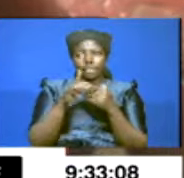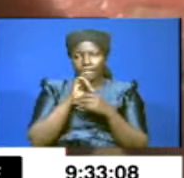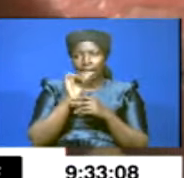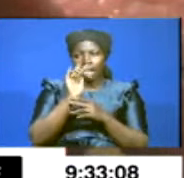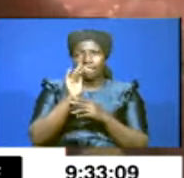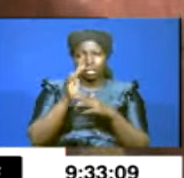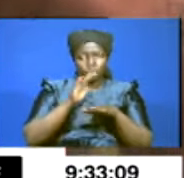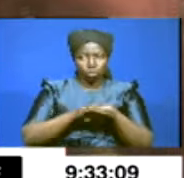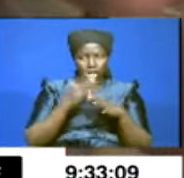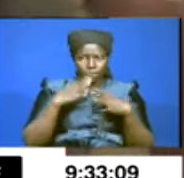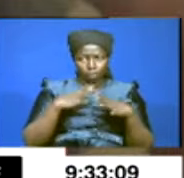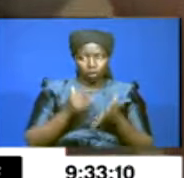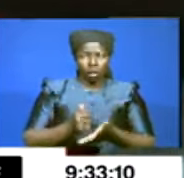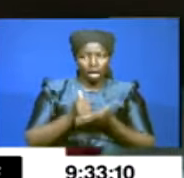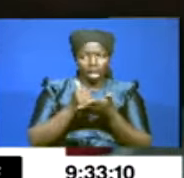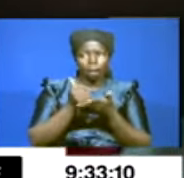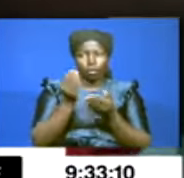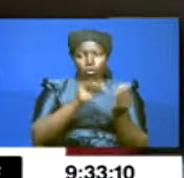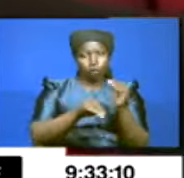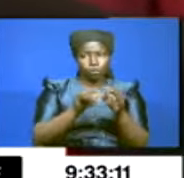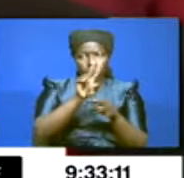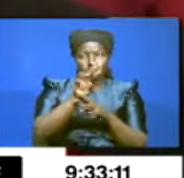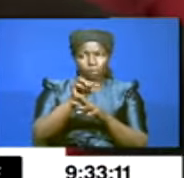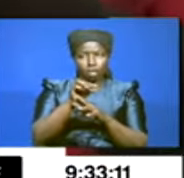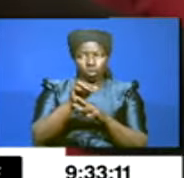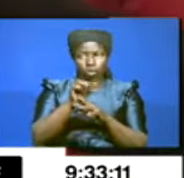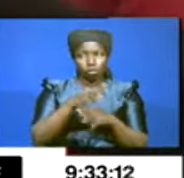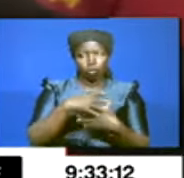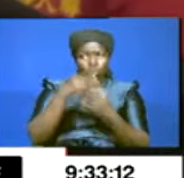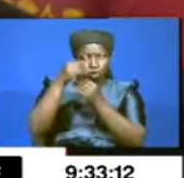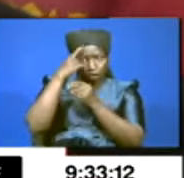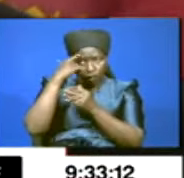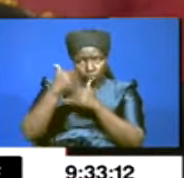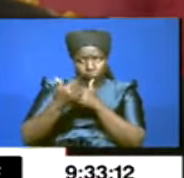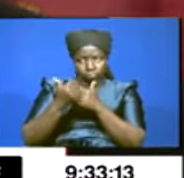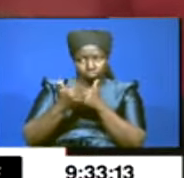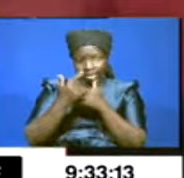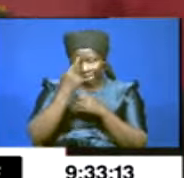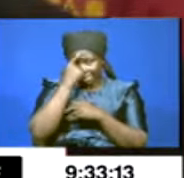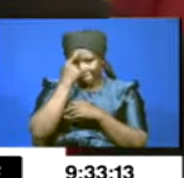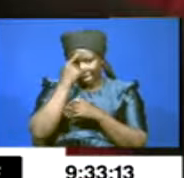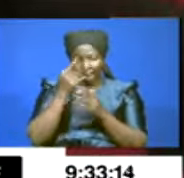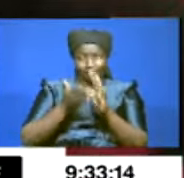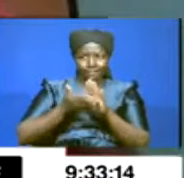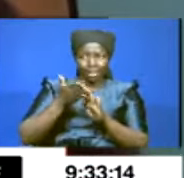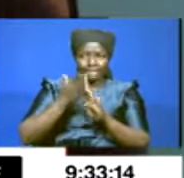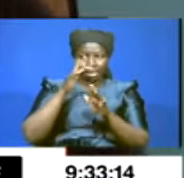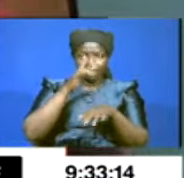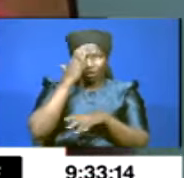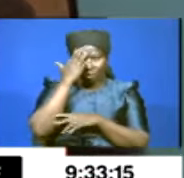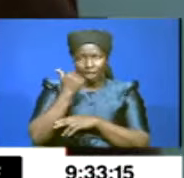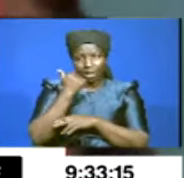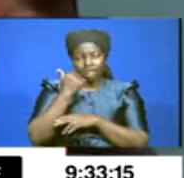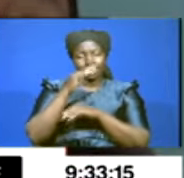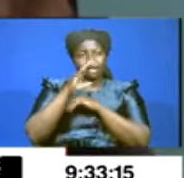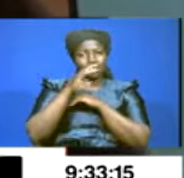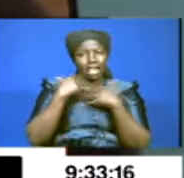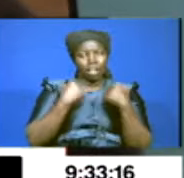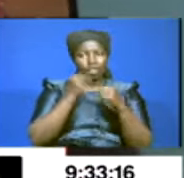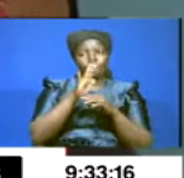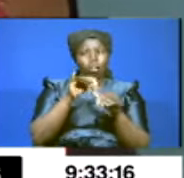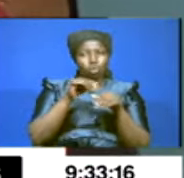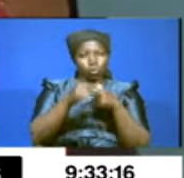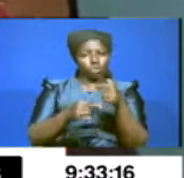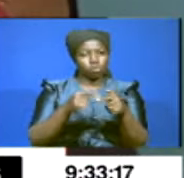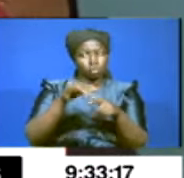million shillings to undergo surgery in India as soon as possible as his health has continued to deteriorate. Kwa sababu mimi sijiwezi, niko